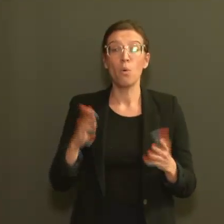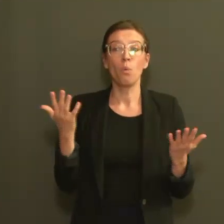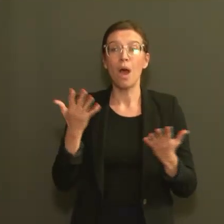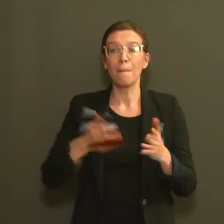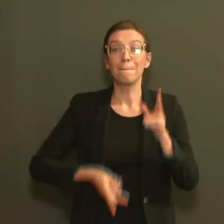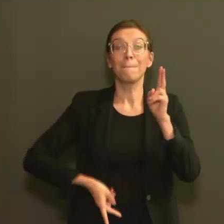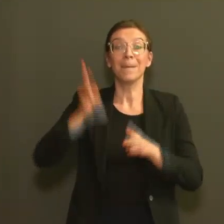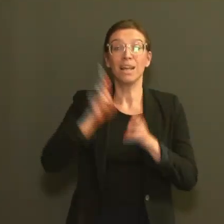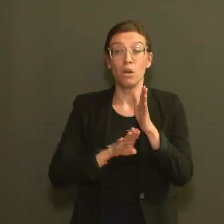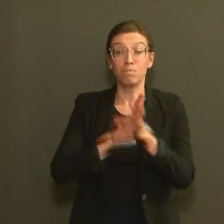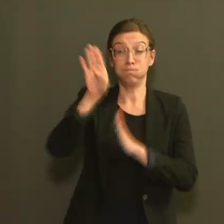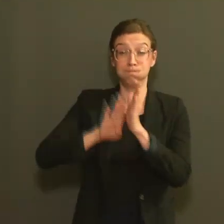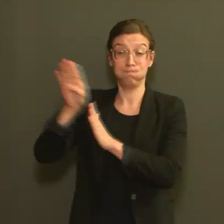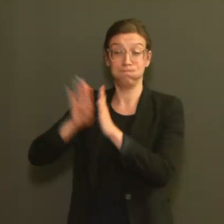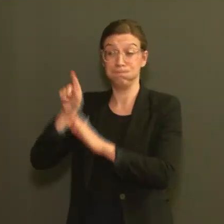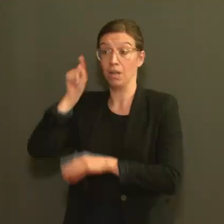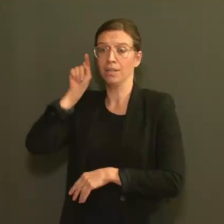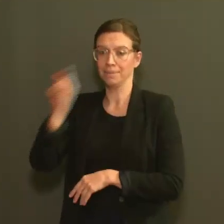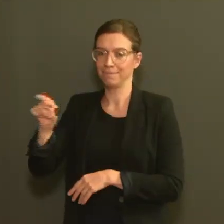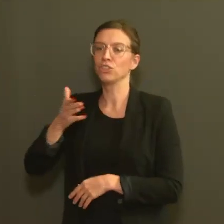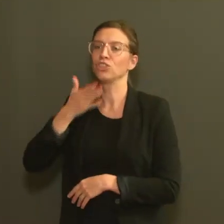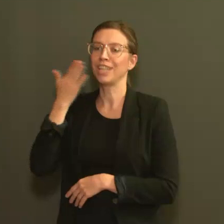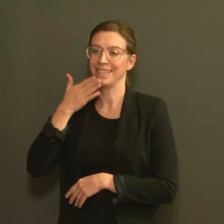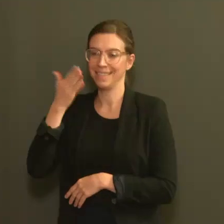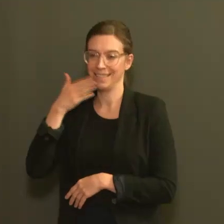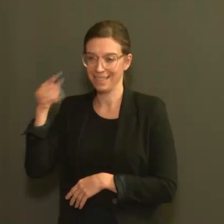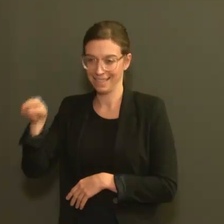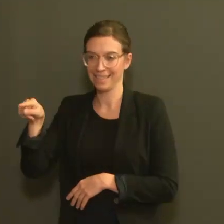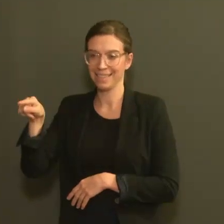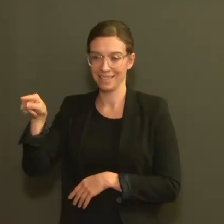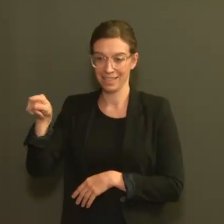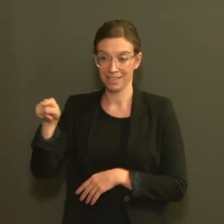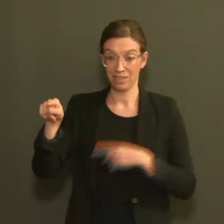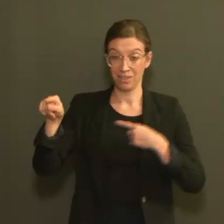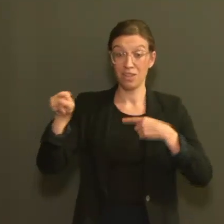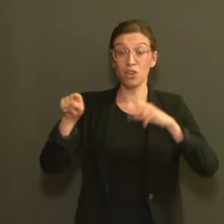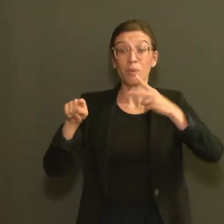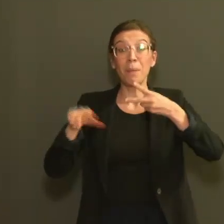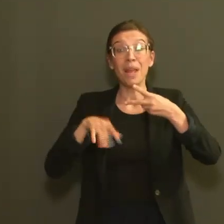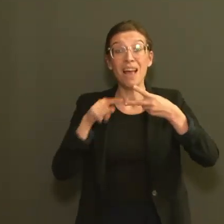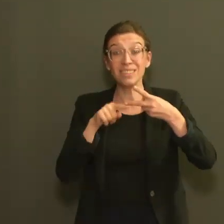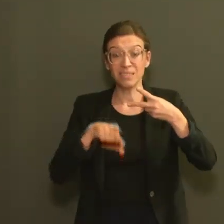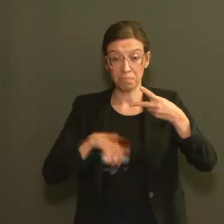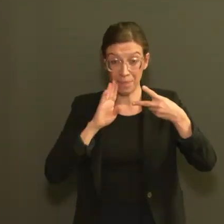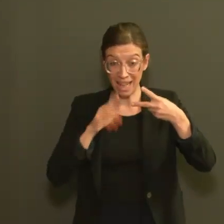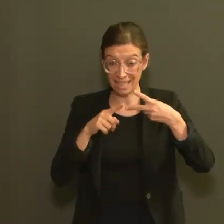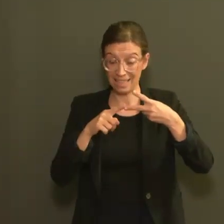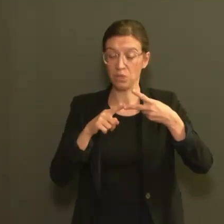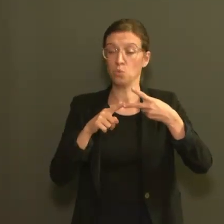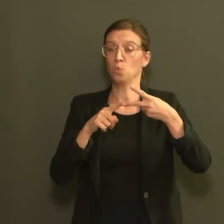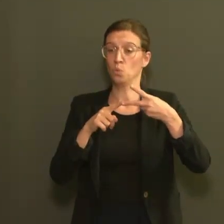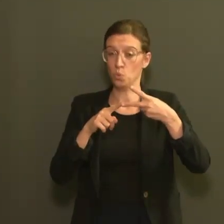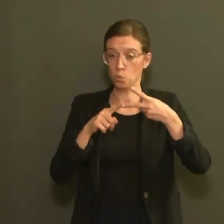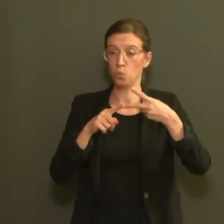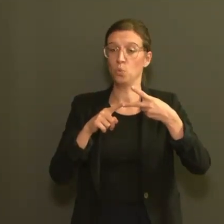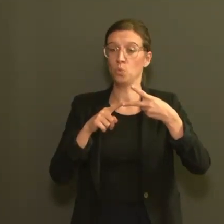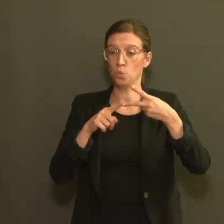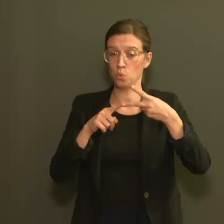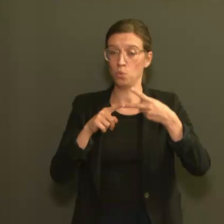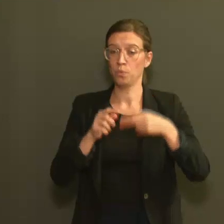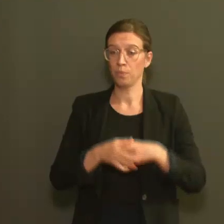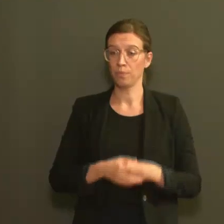De toenames blijven zich voordoen bij alle leeftijdsgroepen. Ongeveer een kwart van alle nieuwe besmettingen doen